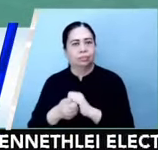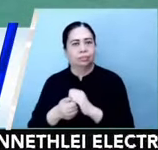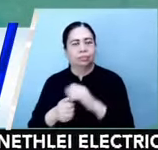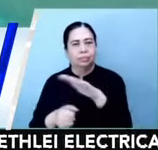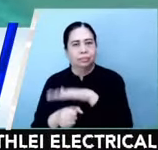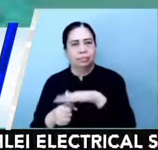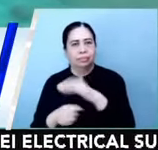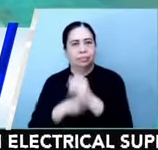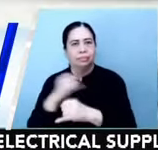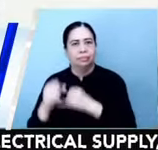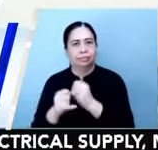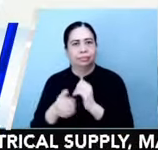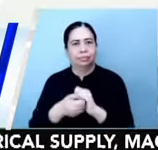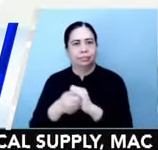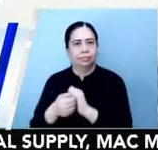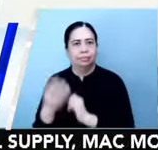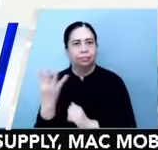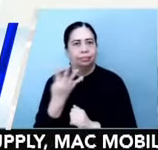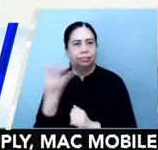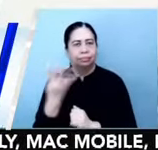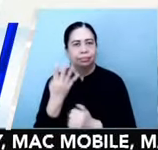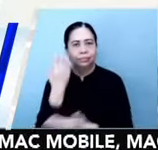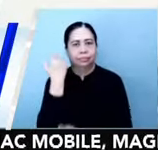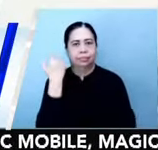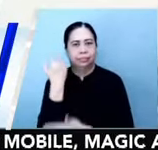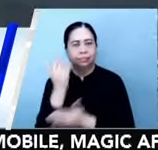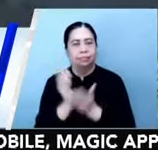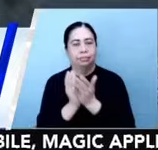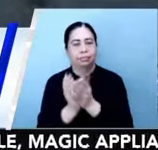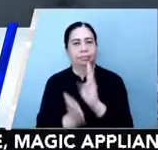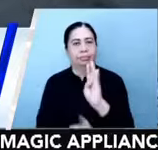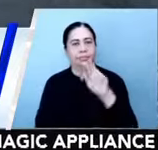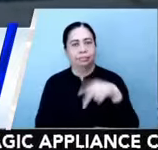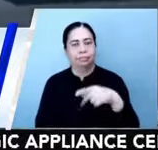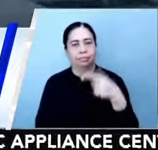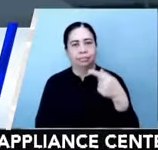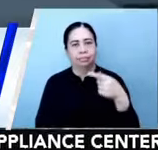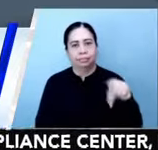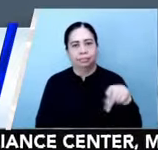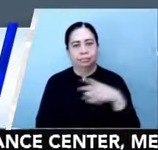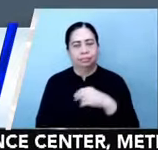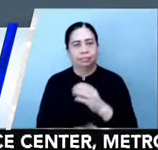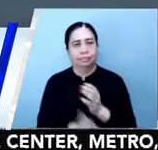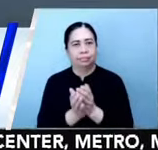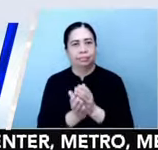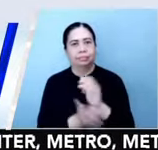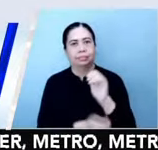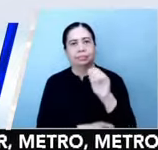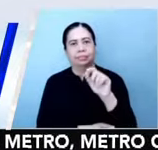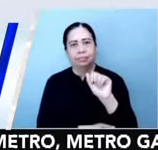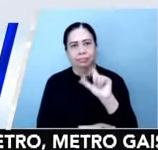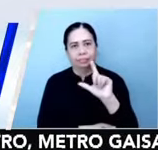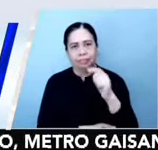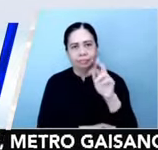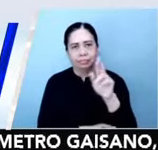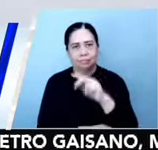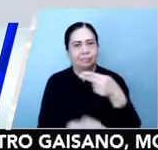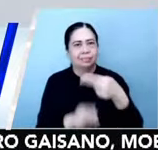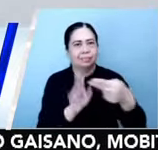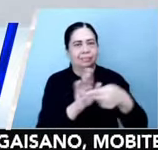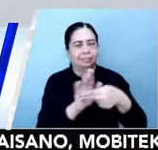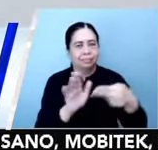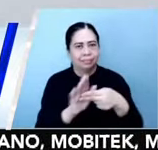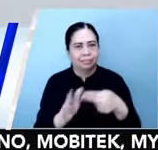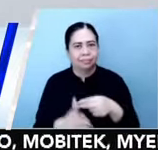cooperation ng apat na bansa. Naglayag ang BRP Gregorio del Pilar at BRP Ramon Alcaraz ng Pilipinas, USS Mobile na